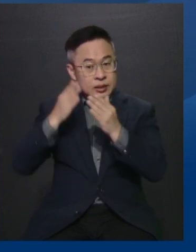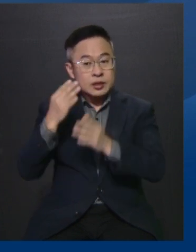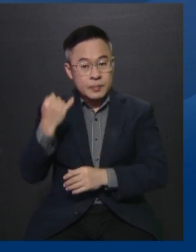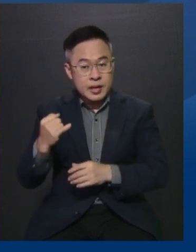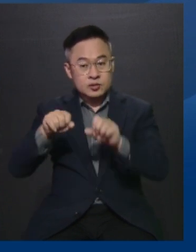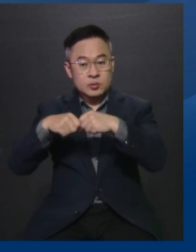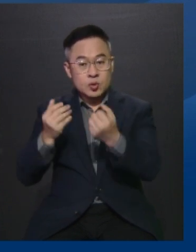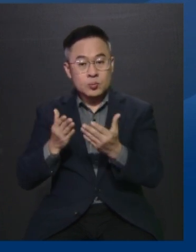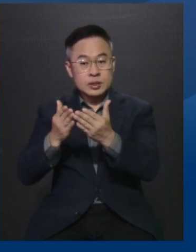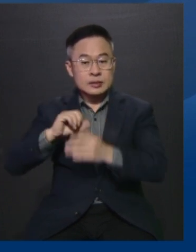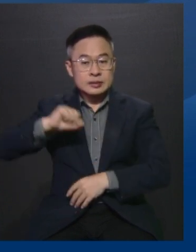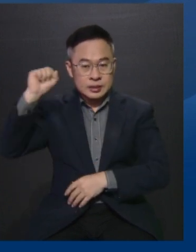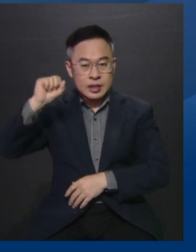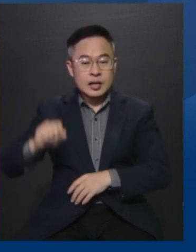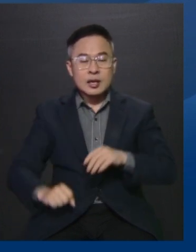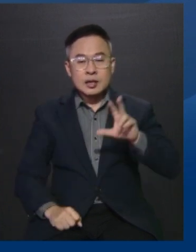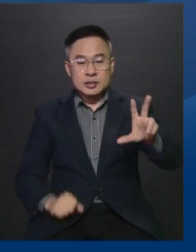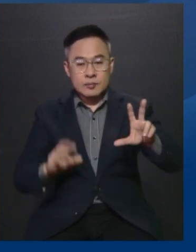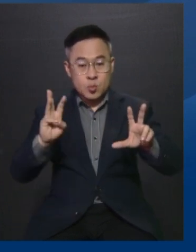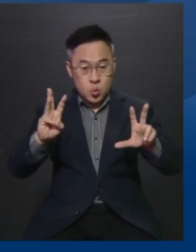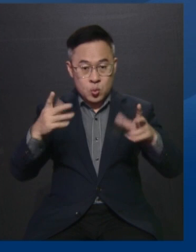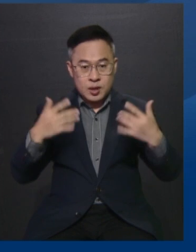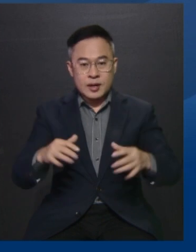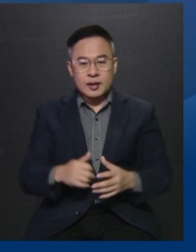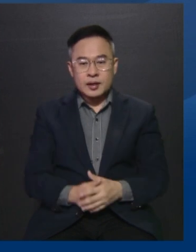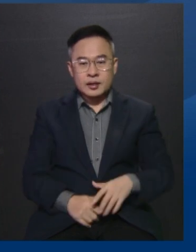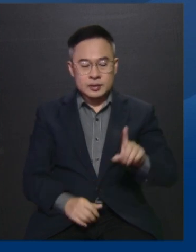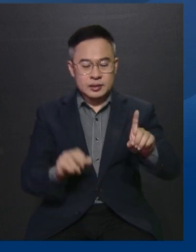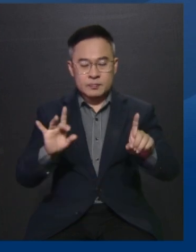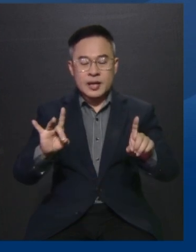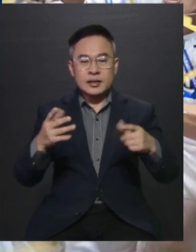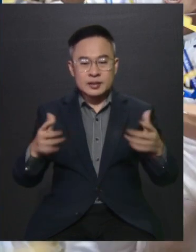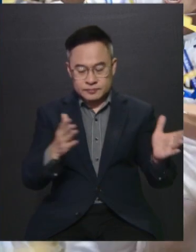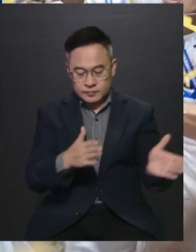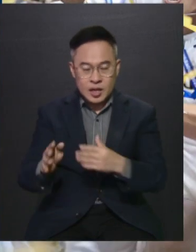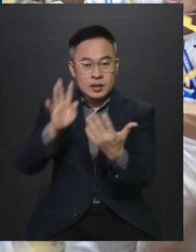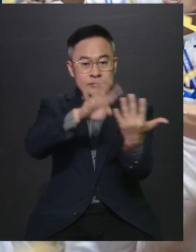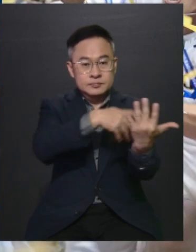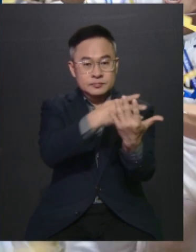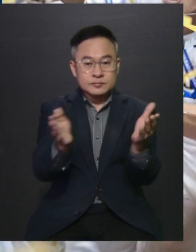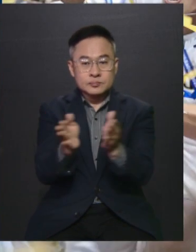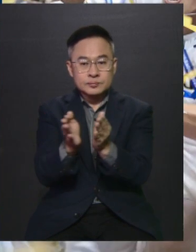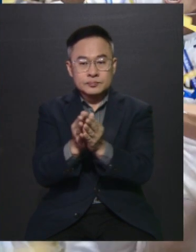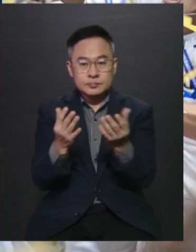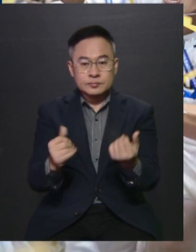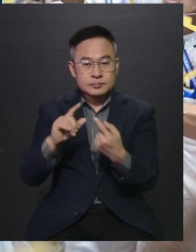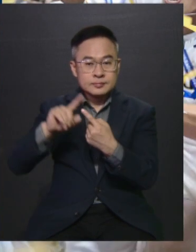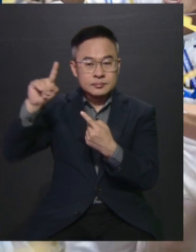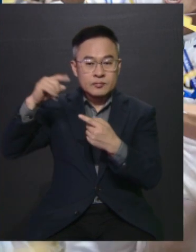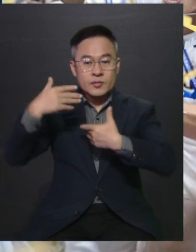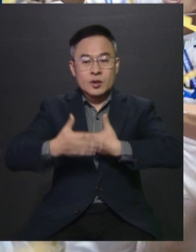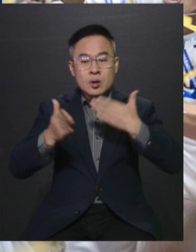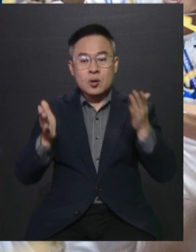3-6ส่วนอีกคู่นึงเรามีไฮไลท์มาให้ดูแล้วเนาะ ครับ ดูตารางคะแนนกันสักนิดสักหน่อยค่ะก็ได้แชมป์แล้วเป็นที่เรียบร้อยนะคะสำหรับห้องเย็นท่า